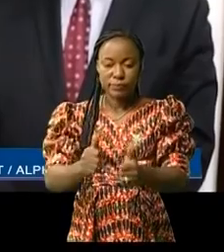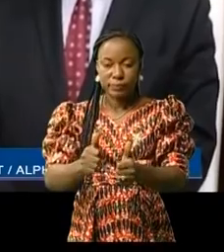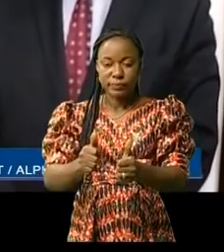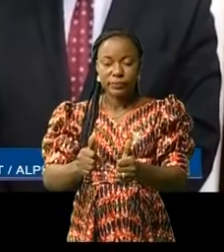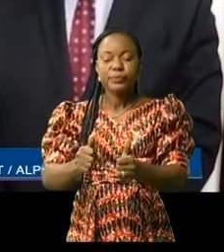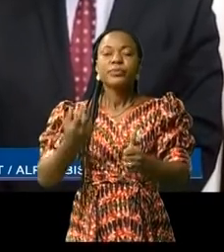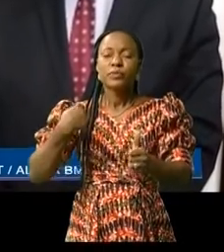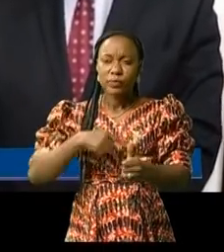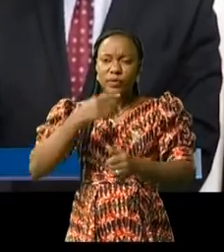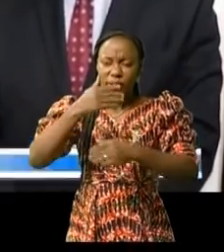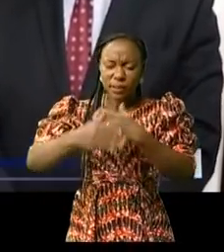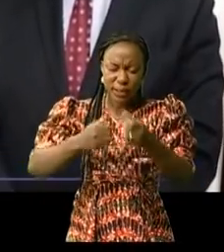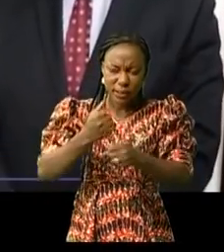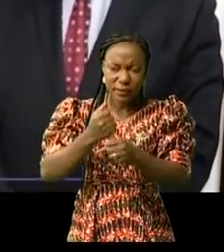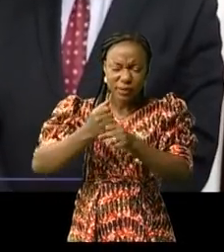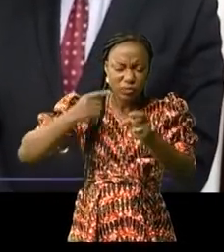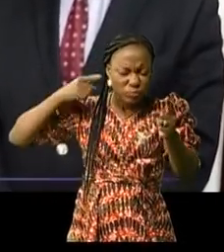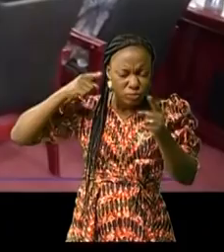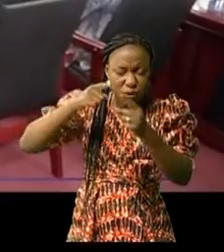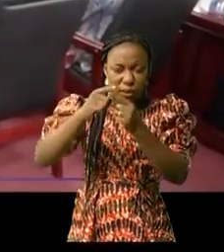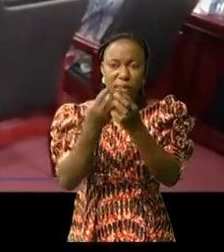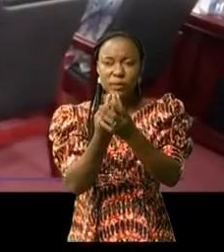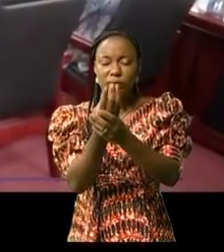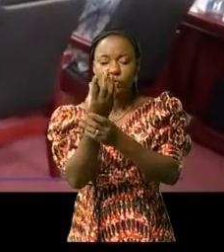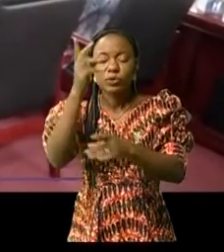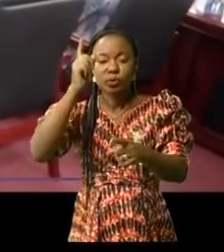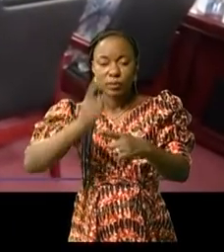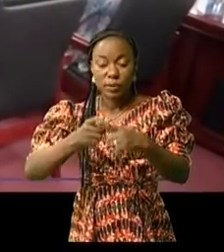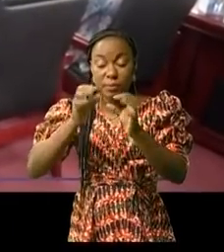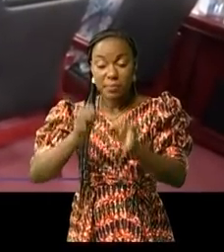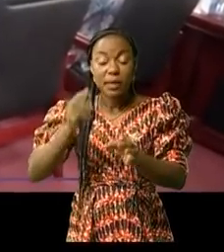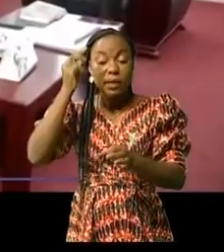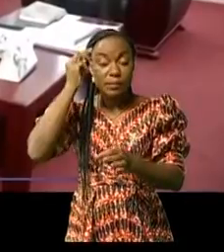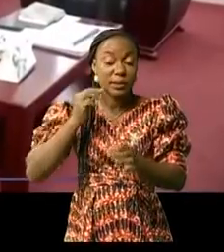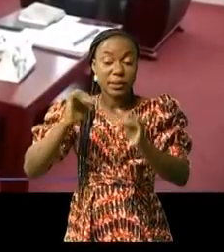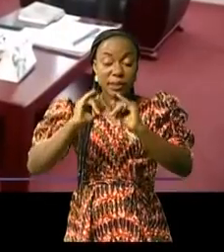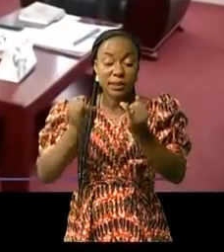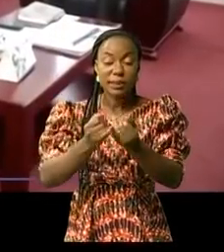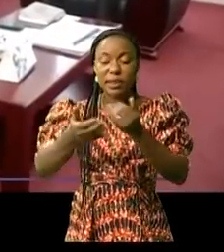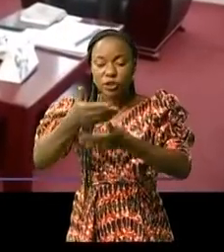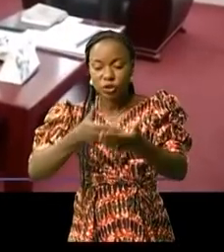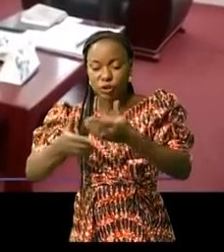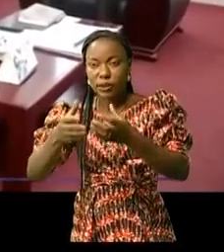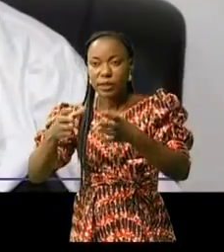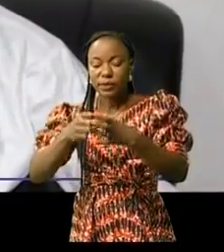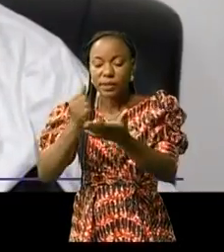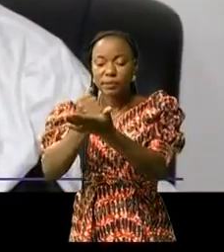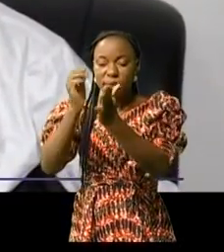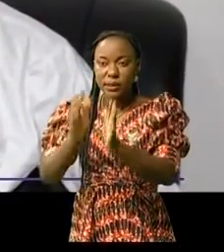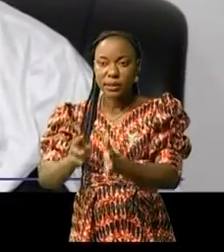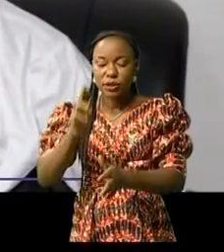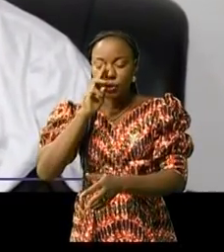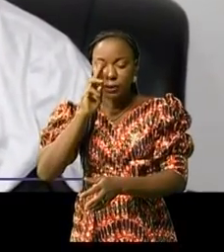puissions aller jusqu'à la production du métal par ailleurs le ministre de l'industrie a échangé avec l'ambassadeur du